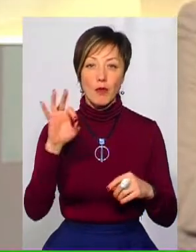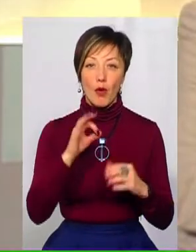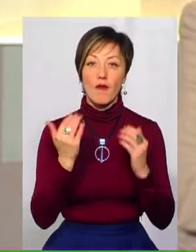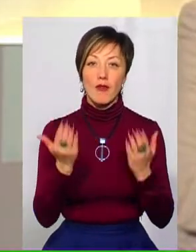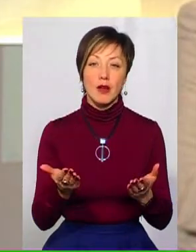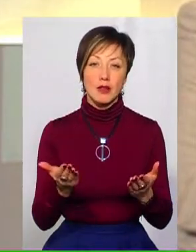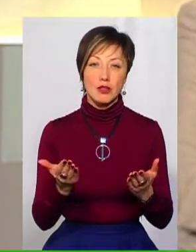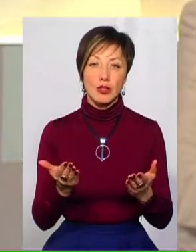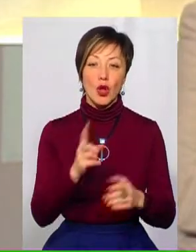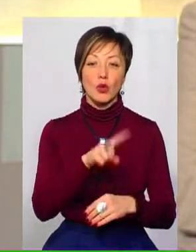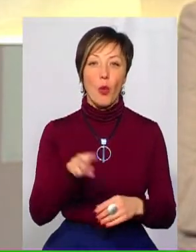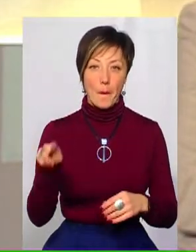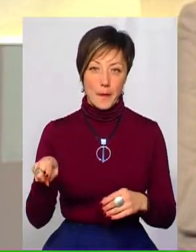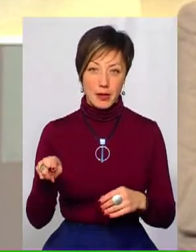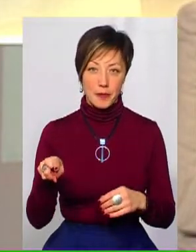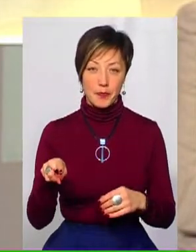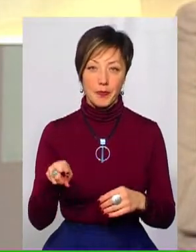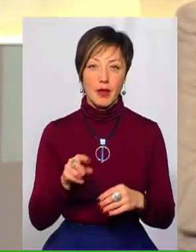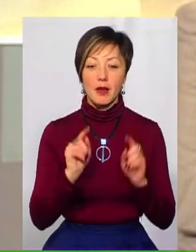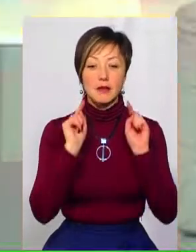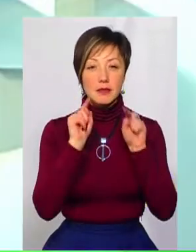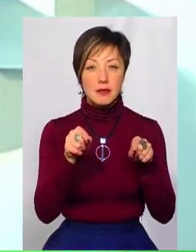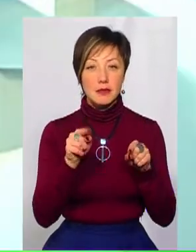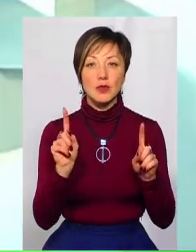ваш номер, на чому будете